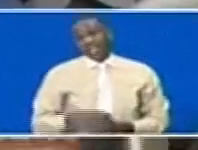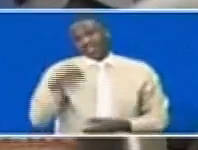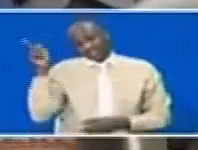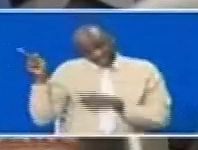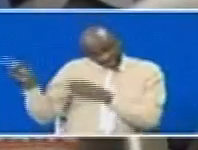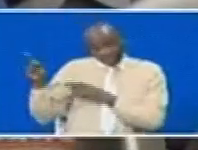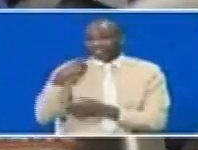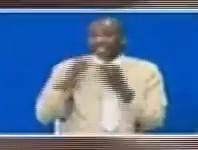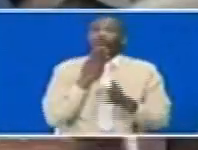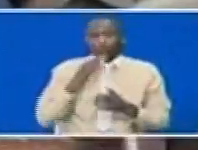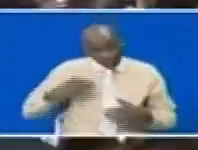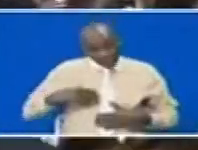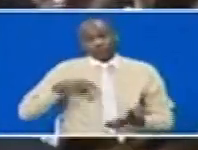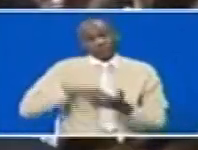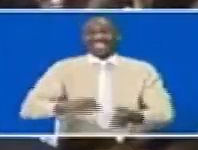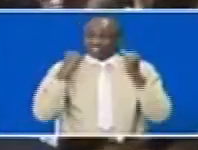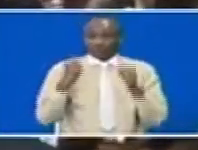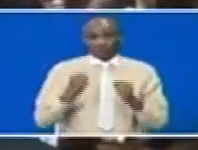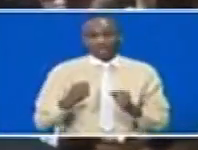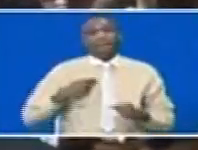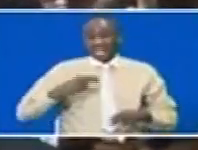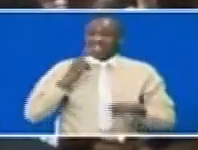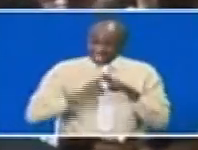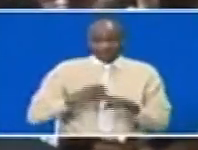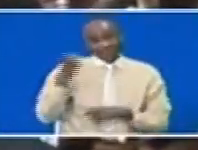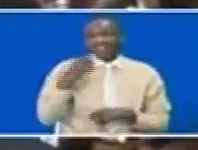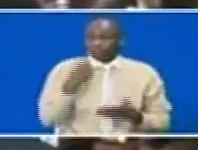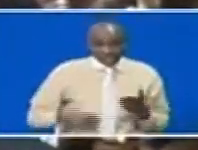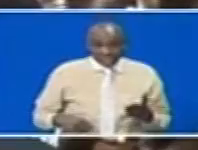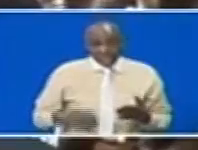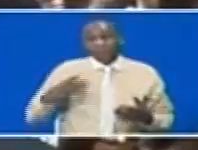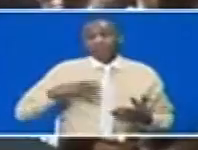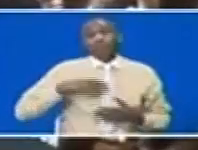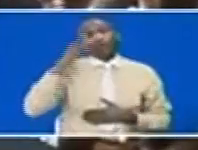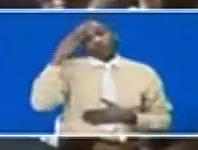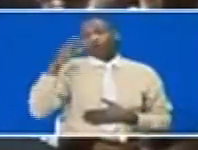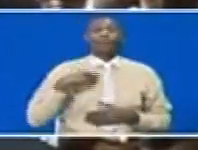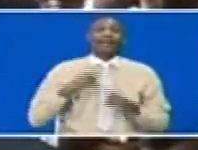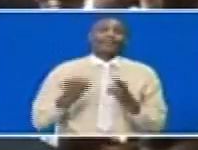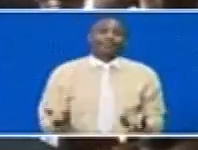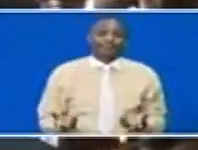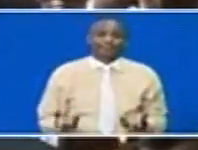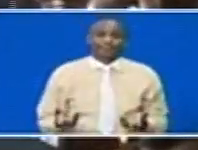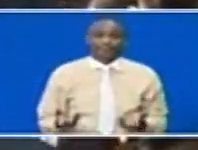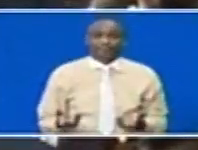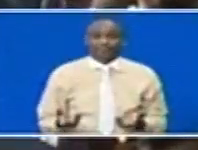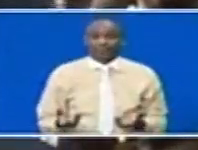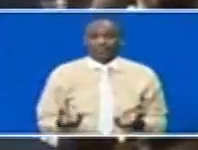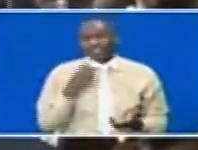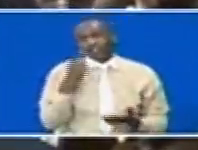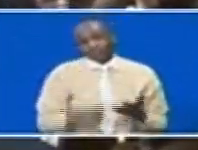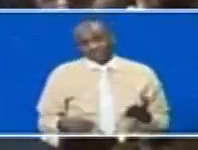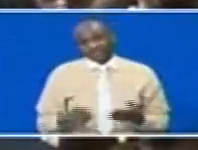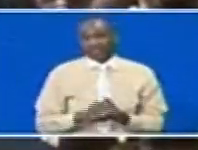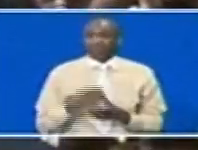anawataka Waluya wakae ngumu. Hata jina lako kwa ballot watu hawajui, hata hawajui hawezi kusoma. Na unasema ati lazima nifike